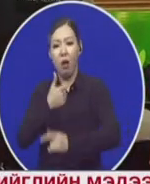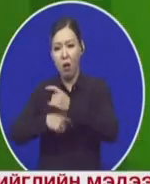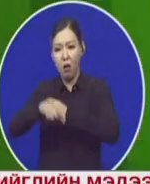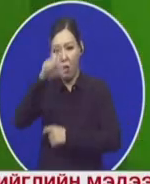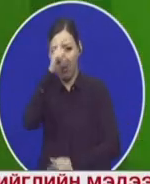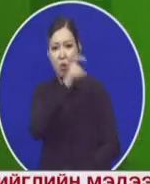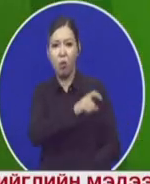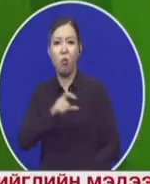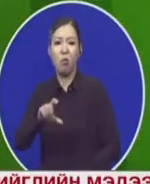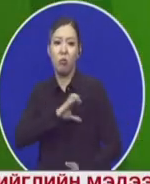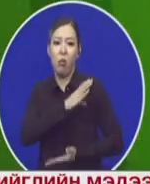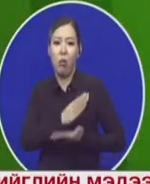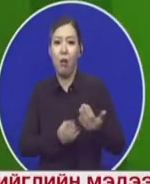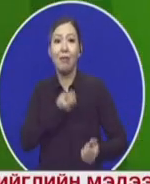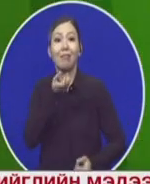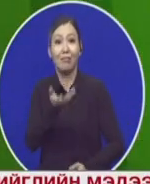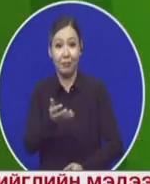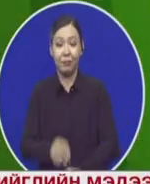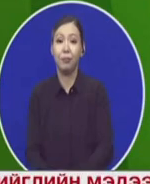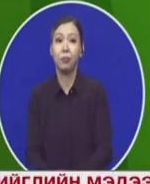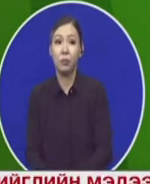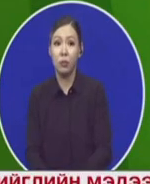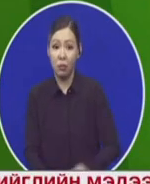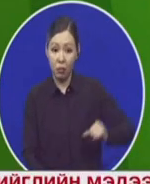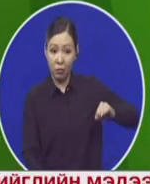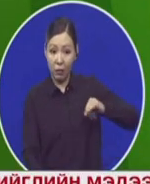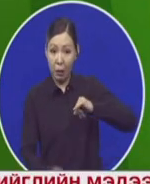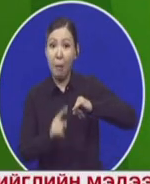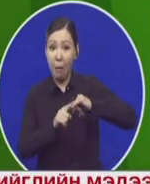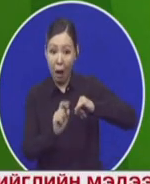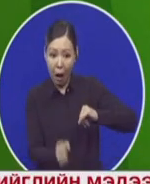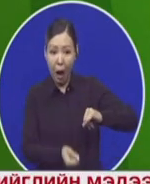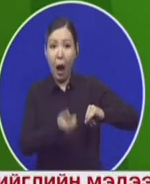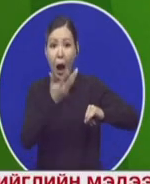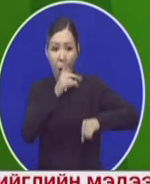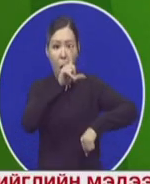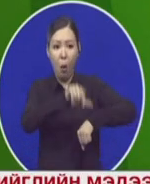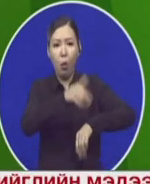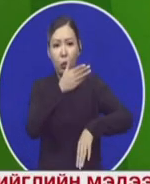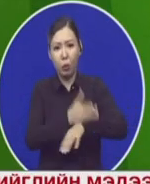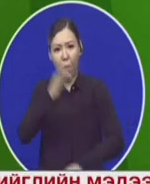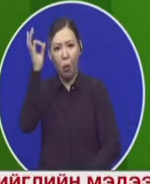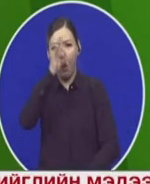байна. Хөнийл чавж үүссэн хон биш. Үүсгийг 1.2